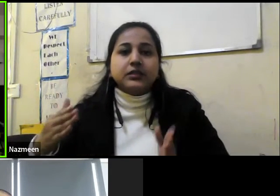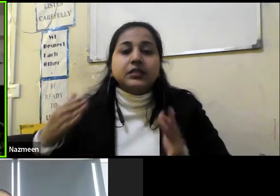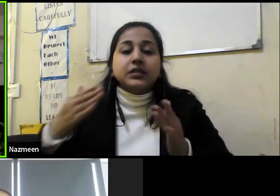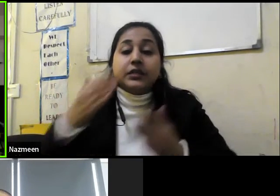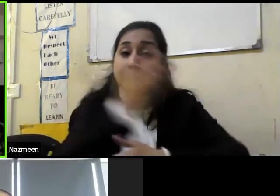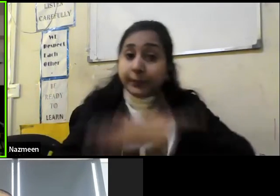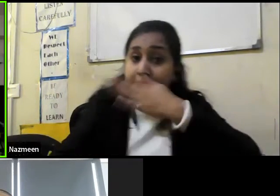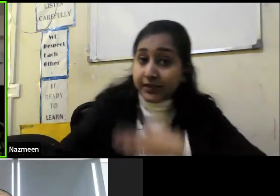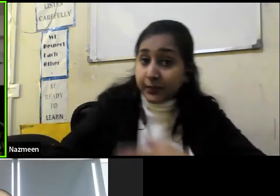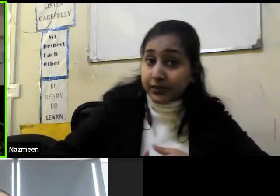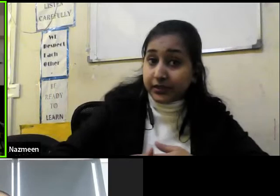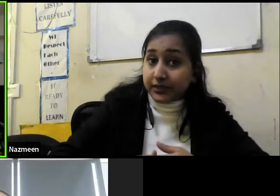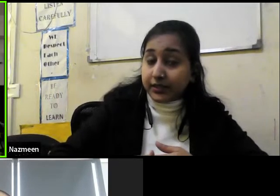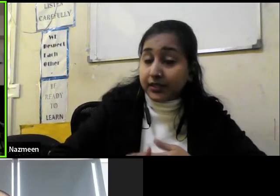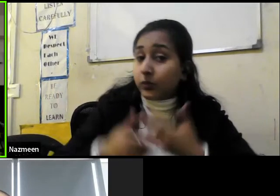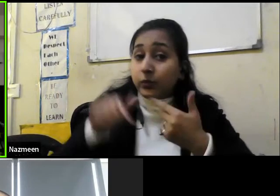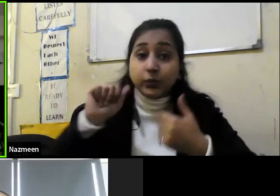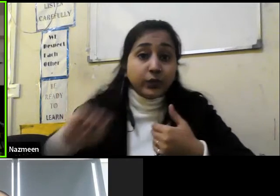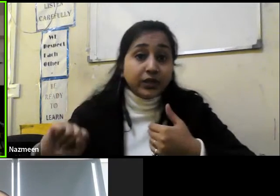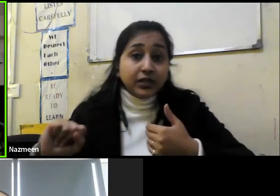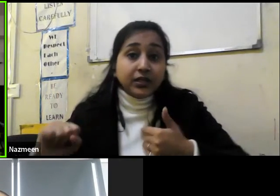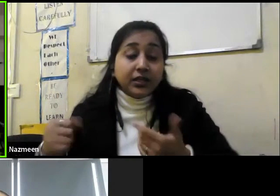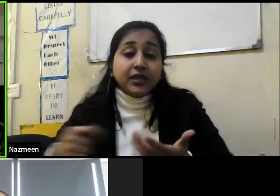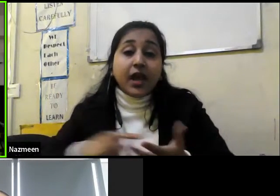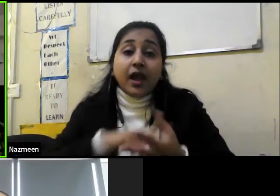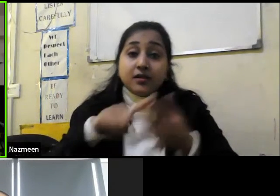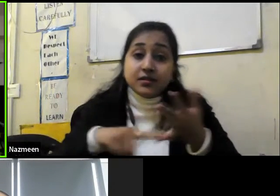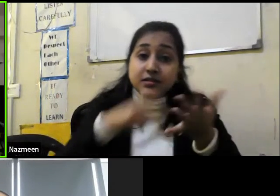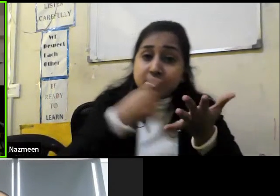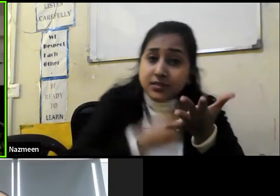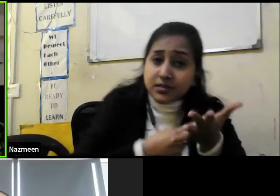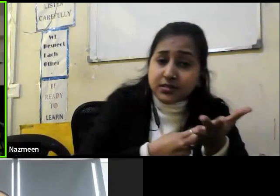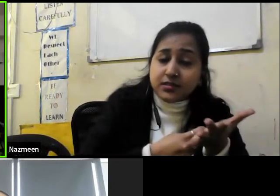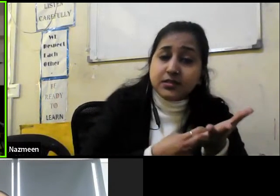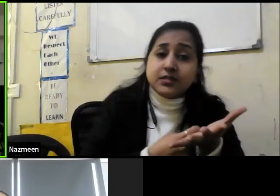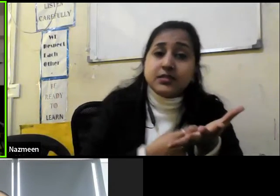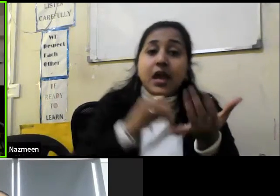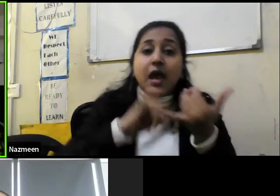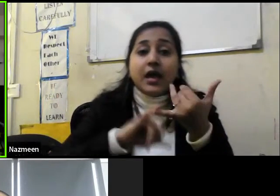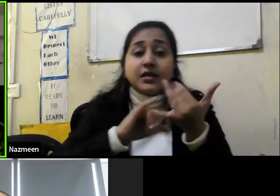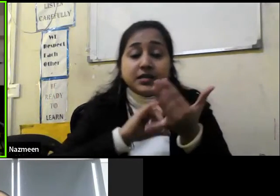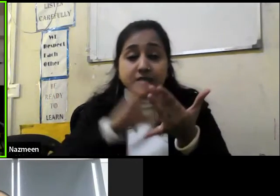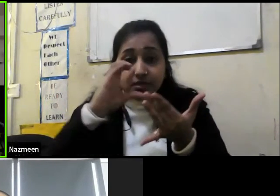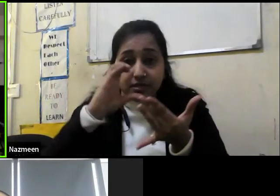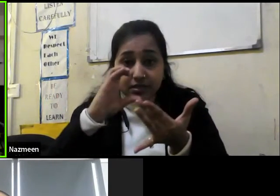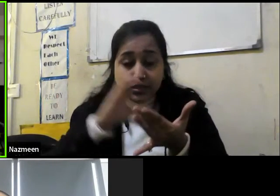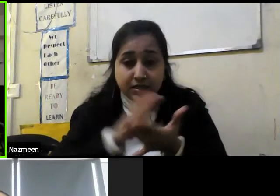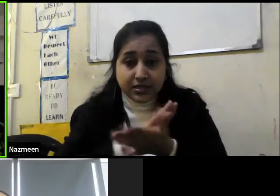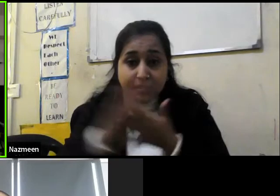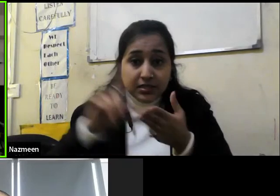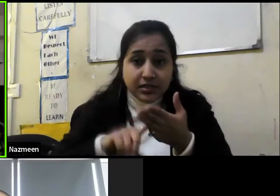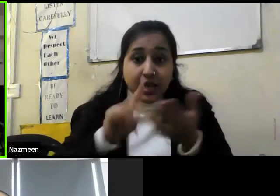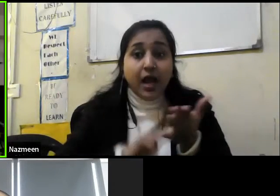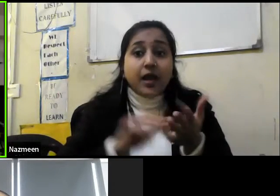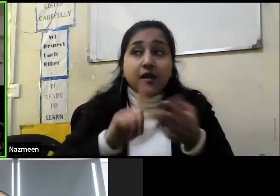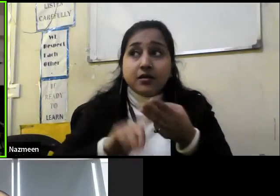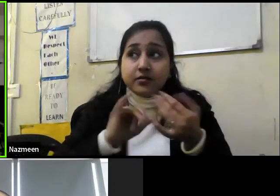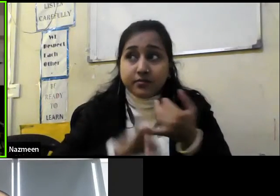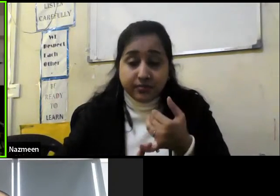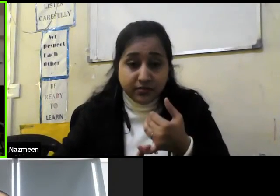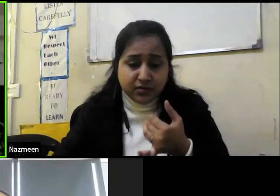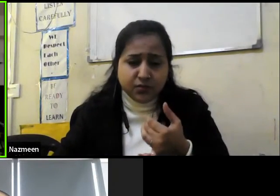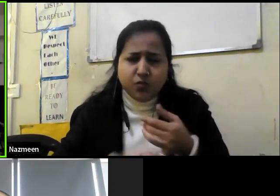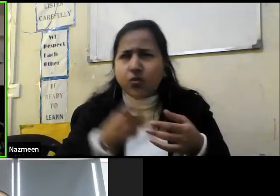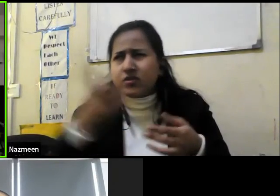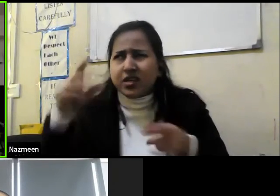क्या स्कीम्स हैं, मे बी कोई एक्सक्लूसिव स्कीम है या उसके थ्रू, क्योंकि क्या है कि बहुत लोग अप्लाई करेंगे, हो सकता है